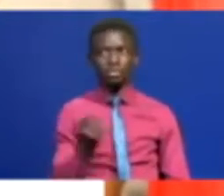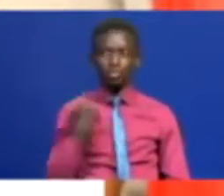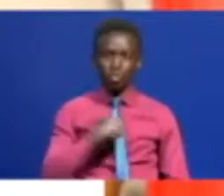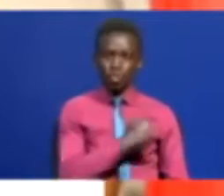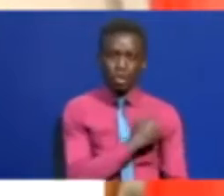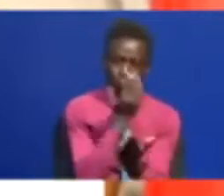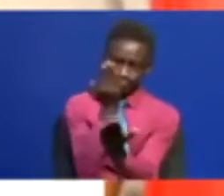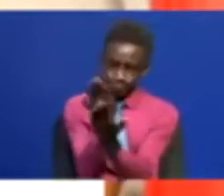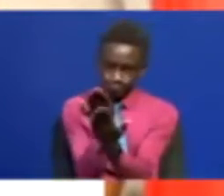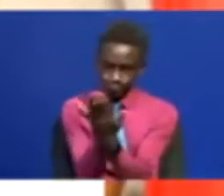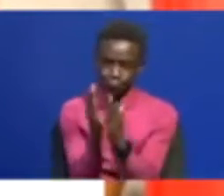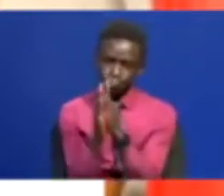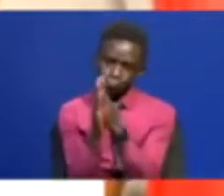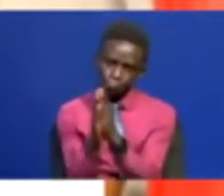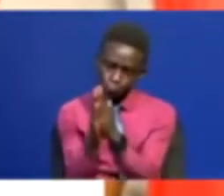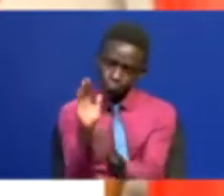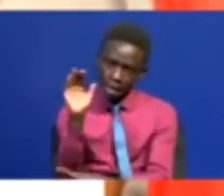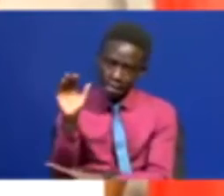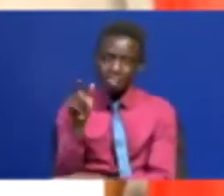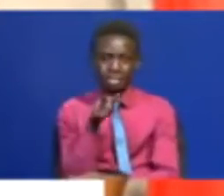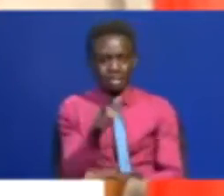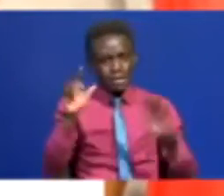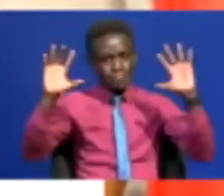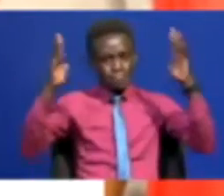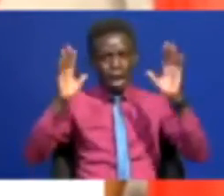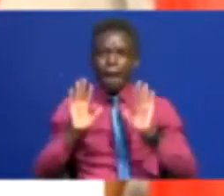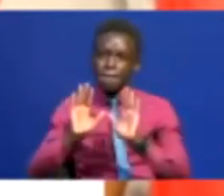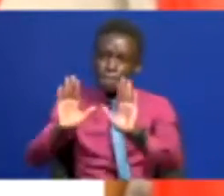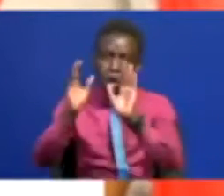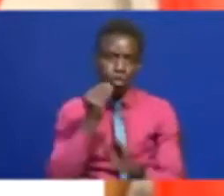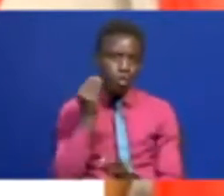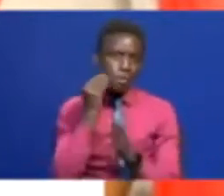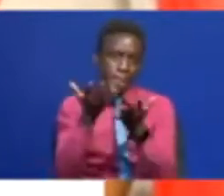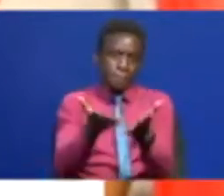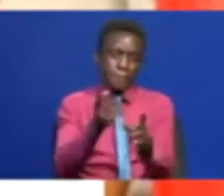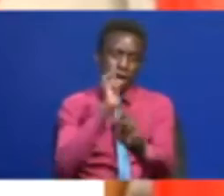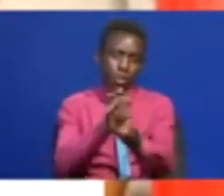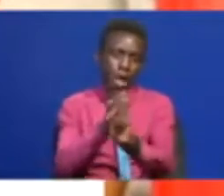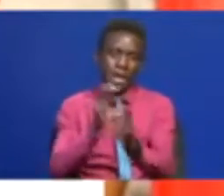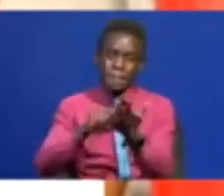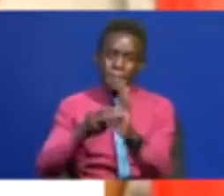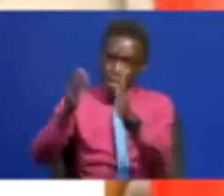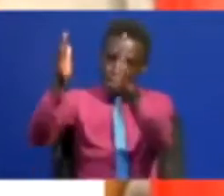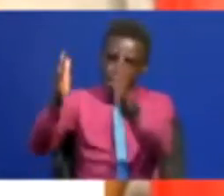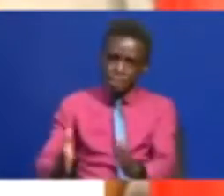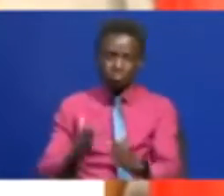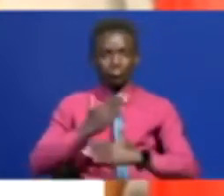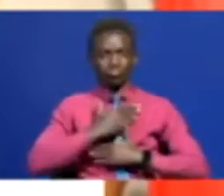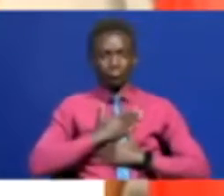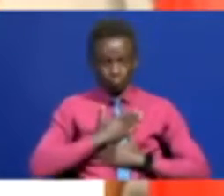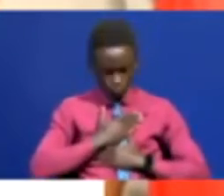tunakuomba sherehe hizi zinakuja kwako nyumbani Kwale. Wewe ndio utakayekuwa ni mgeni wa sherehe